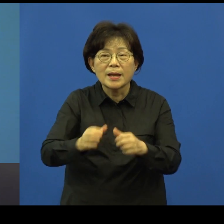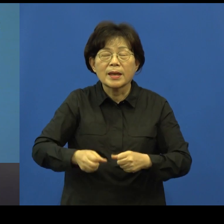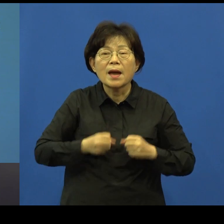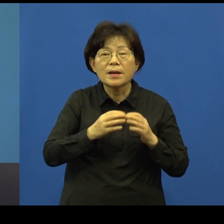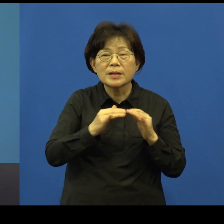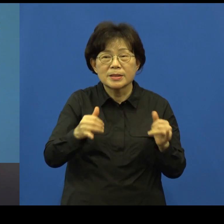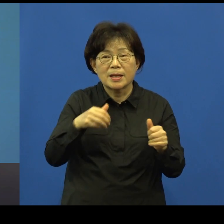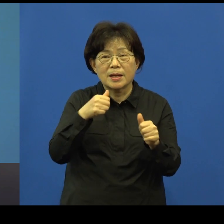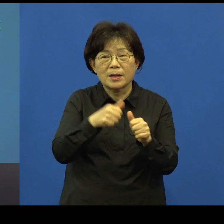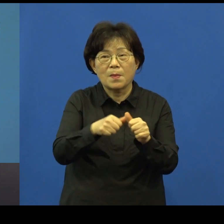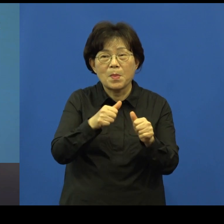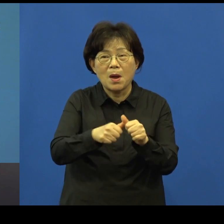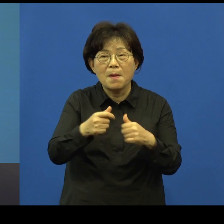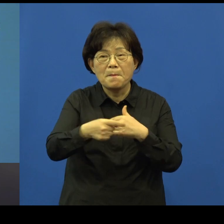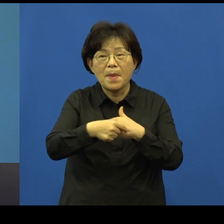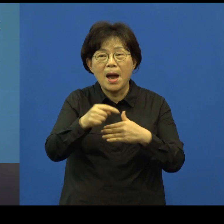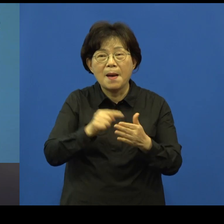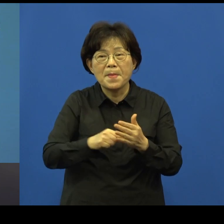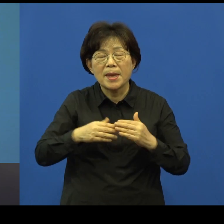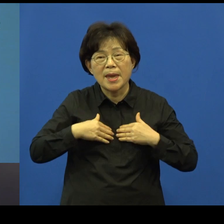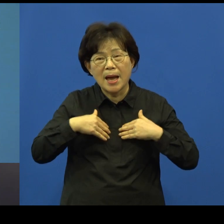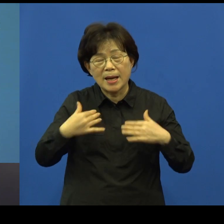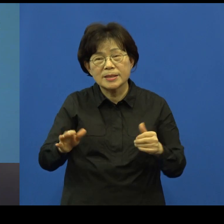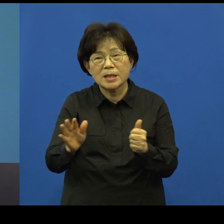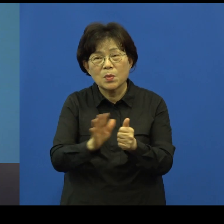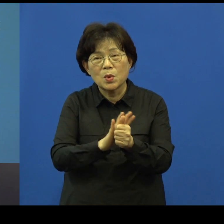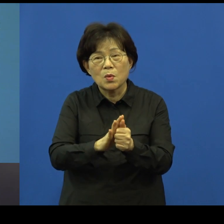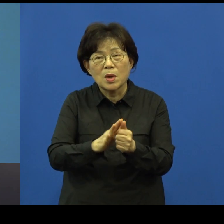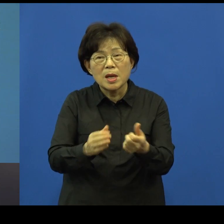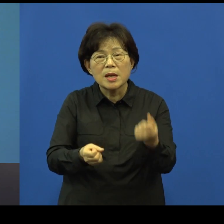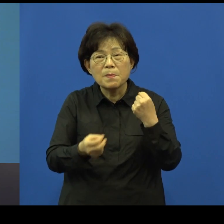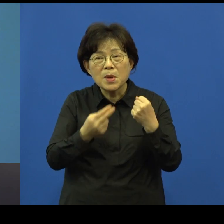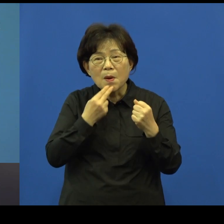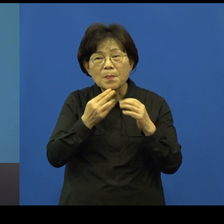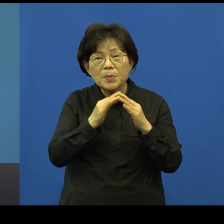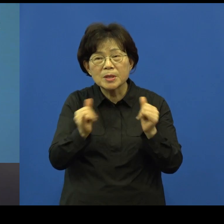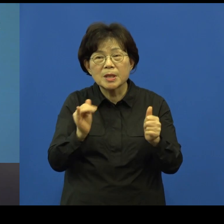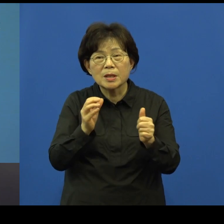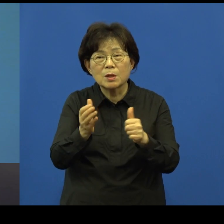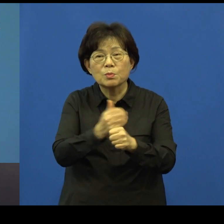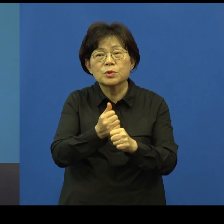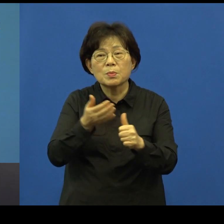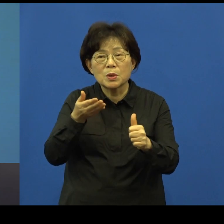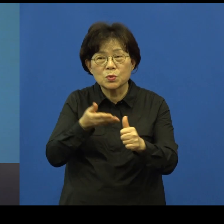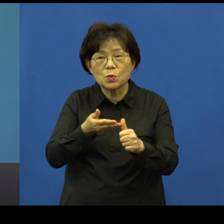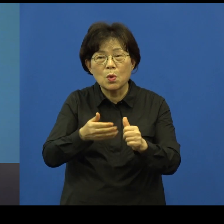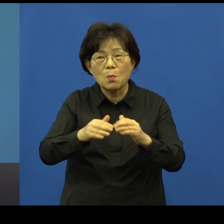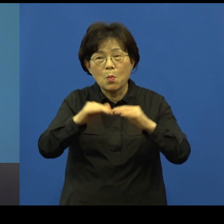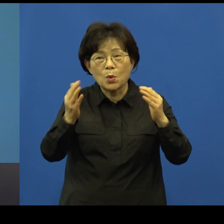고민케하며 마음이 약한 자들을 격려하고 힘이 없는 자들을 붙들어주며 모든 사람에게 오래 참으라.